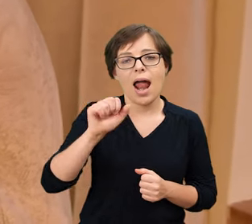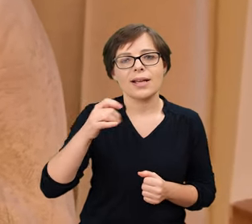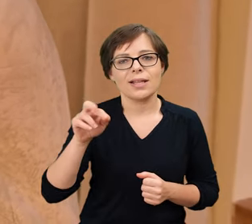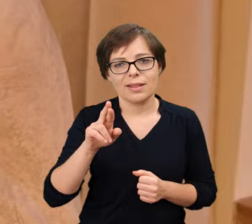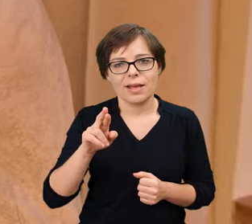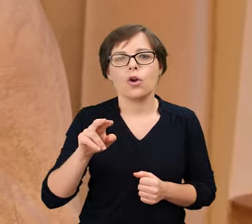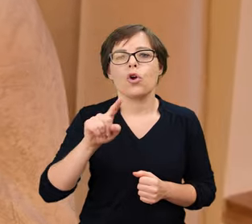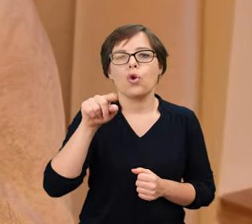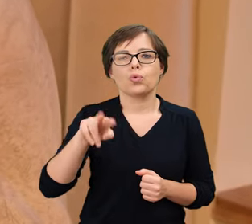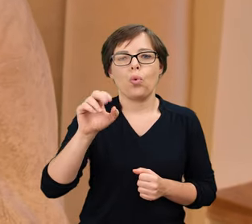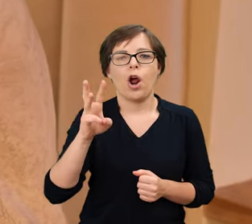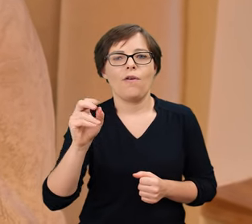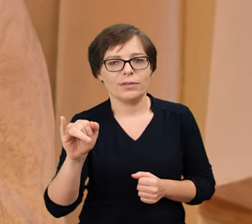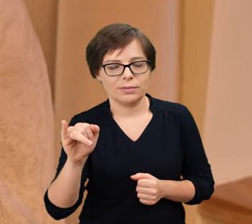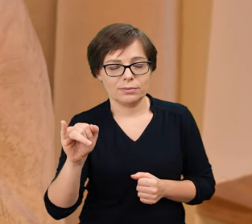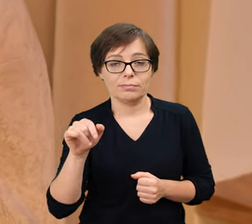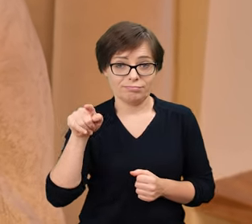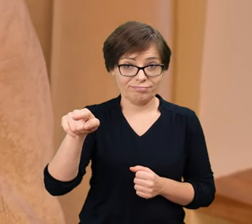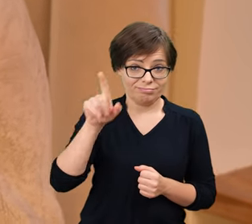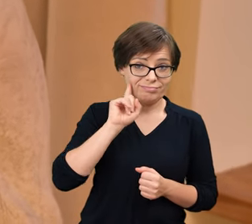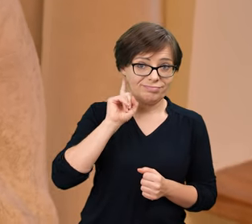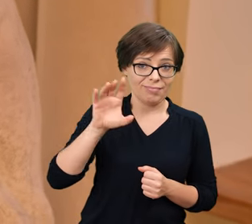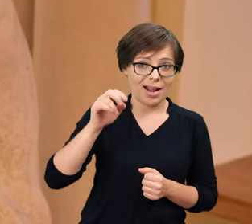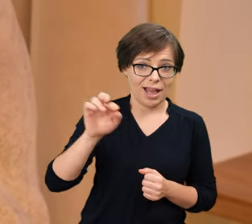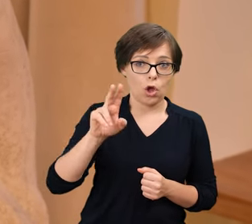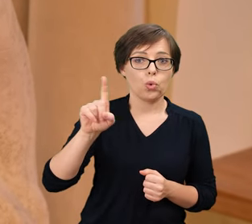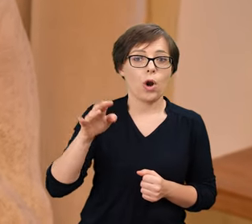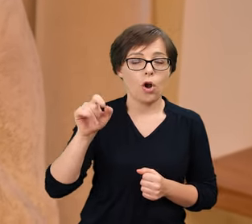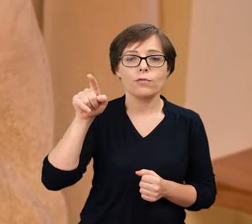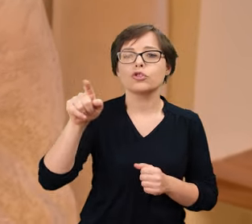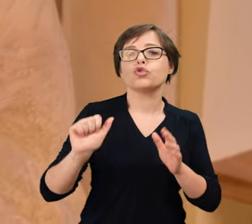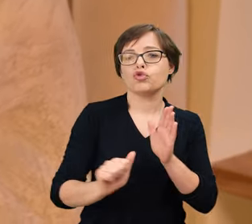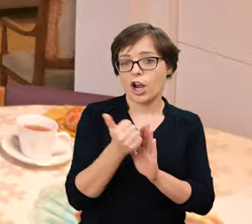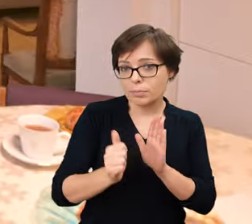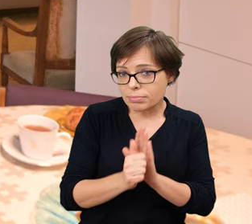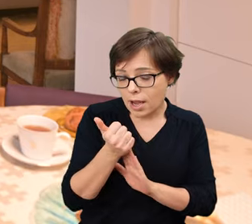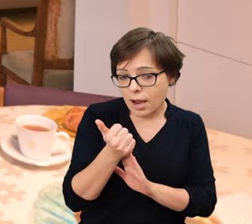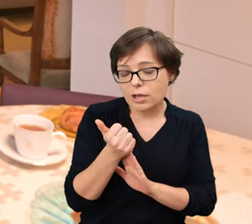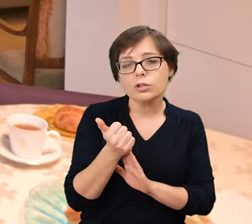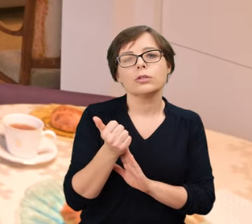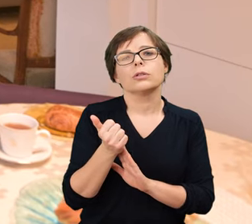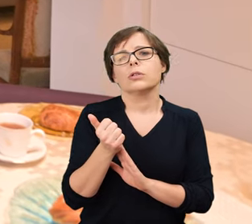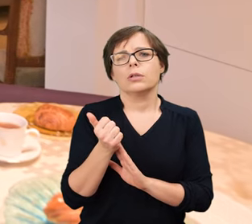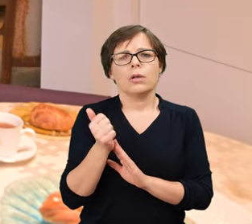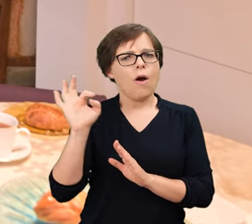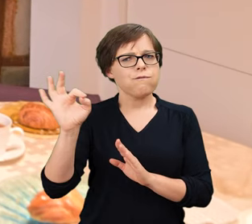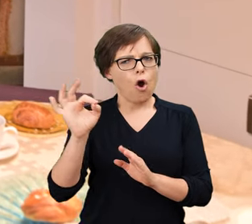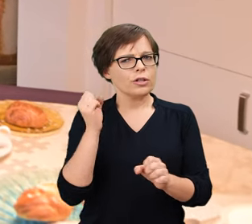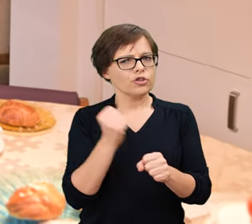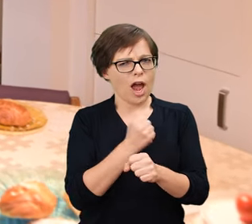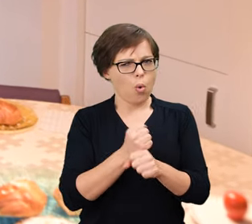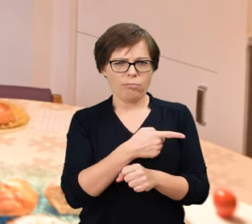Aleksandra Żurakowskiego. Aleksander Żurakowski był rzeźbiarzem, którego dzieła wszyscy